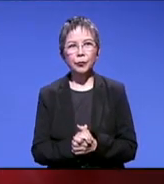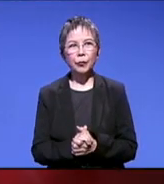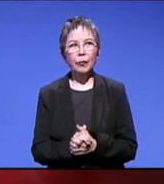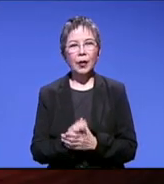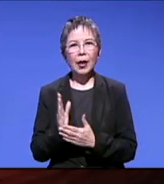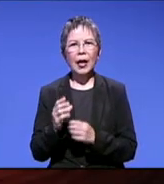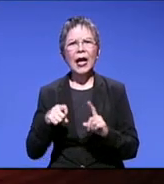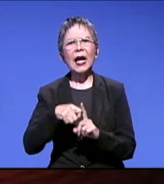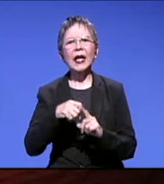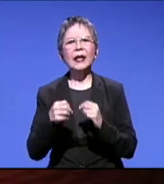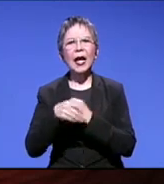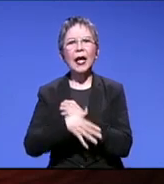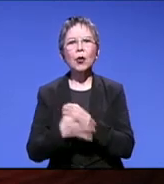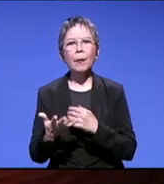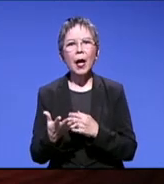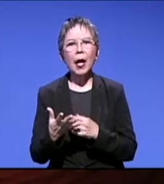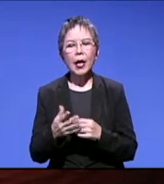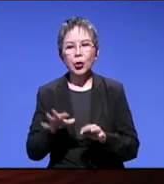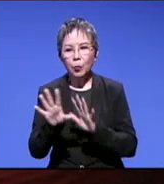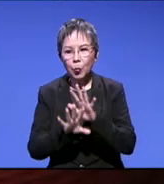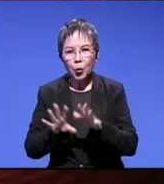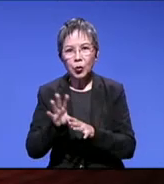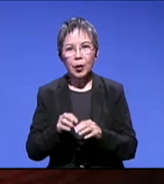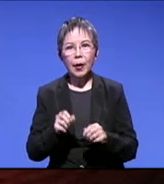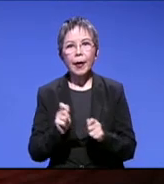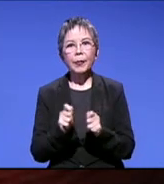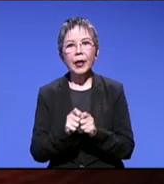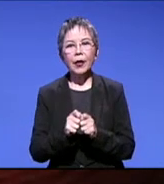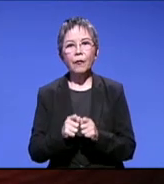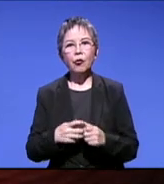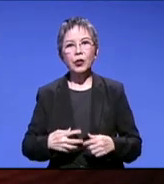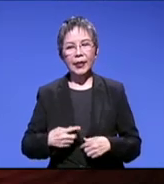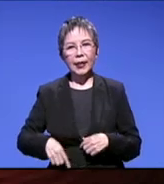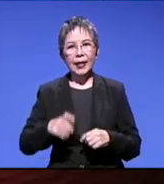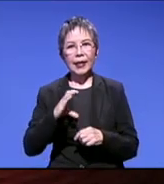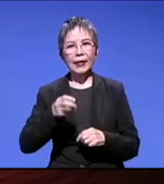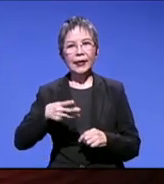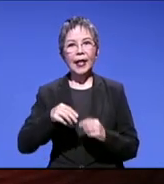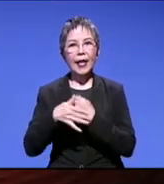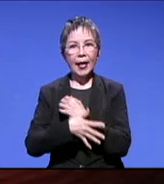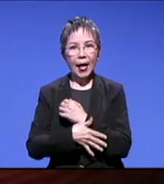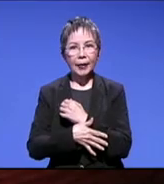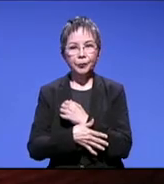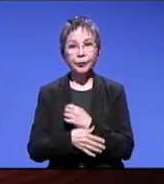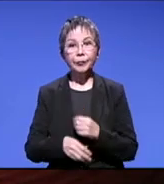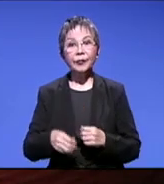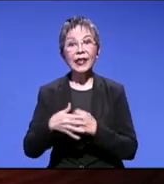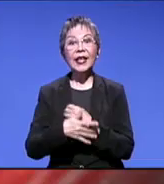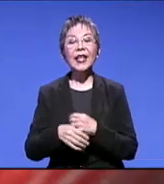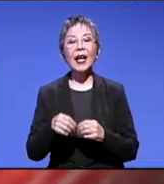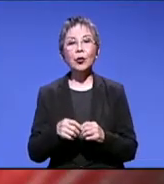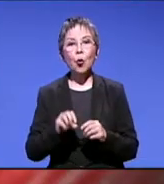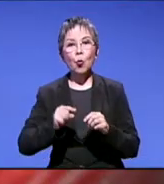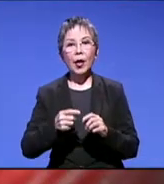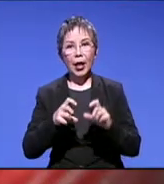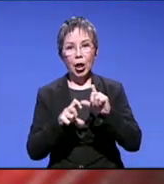diketahui, kanker darah adalah jenis penyakit yang mempengaruhi produksi sekaligus fungsi sel darah. Sebagian besar kanker darah dimulai dari sumsum